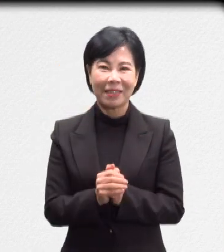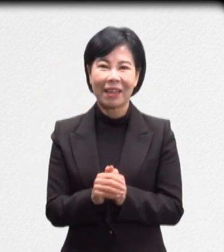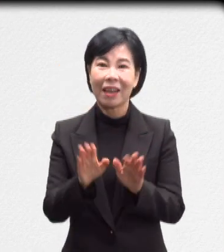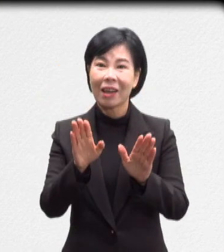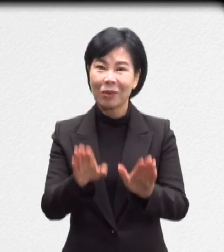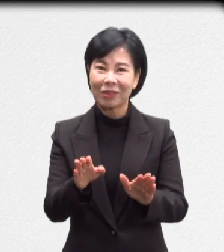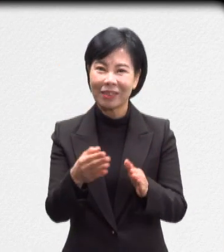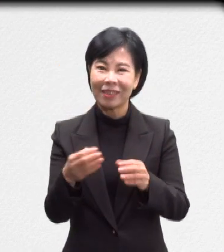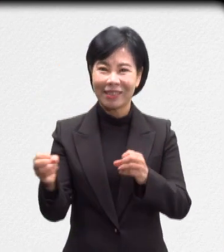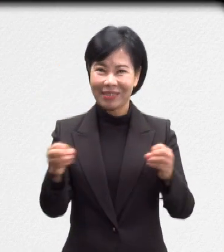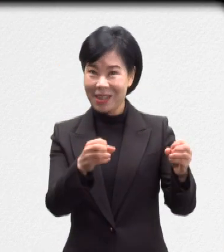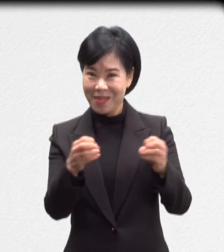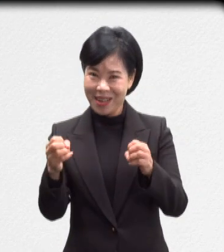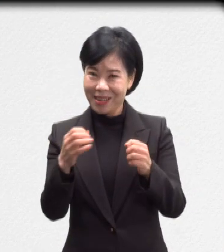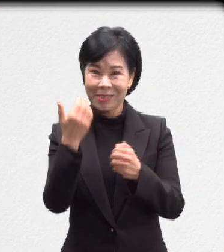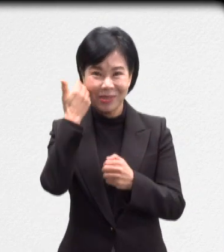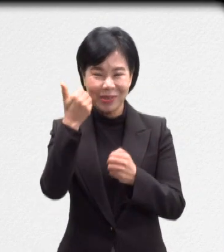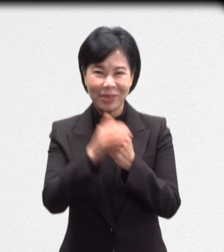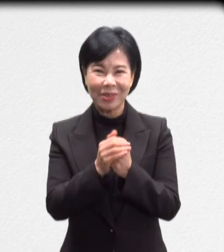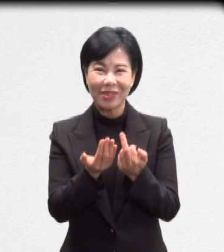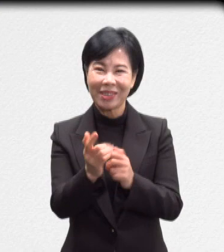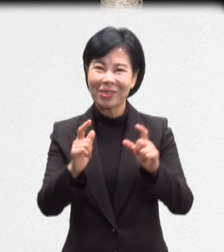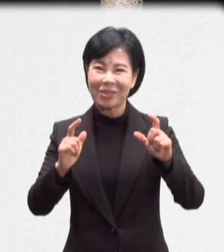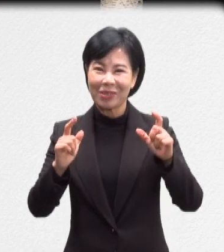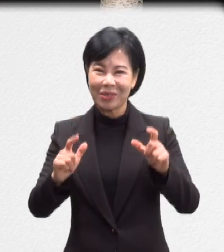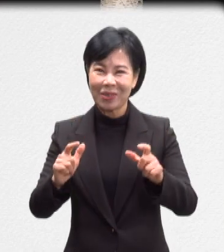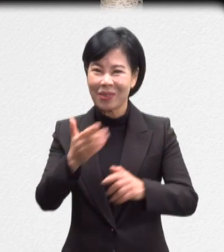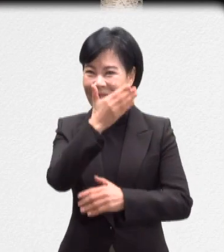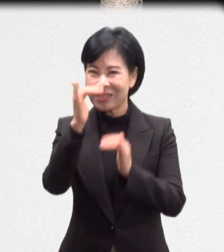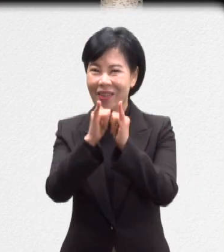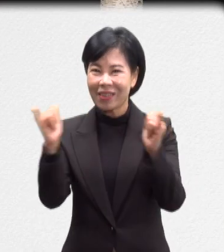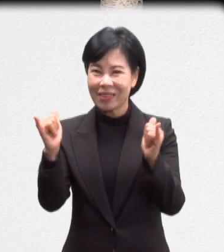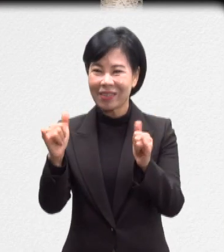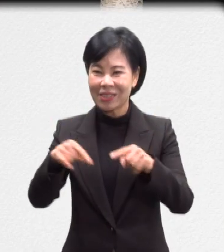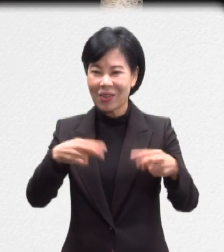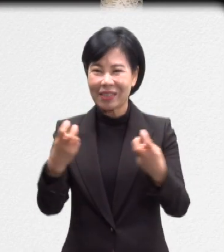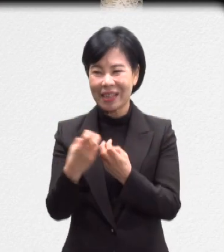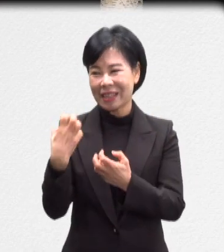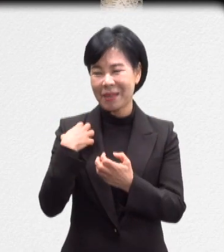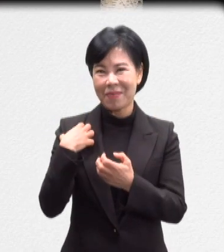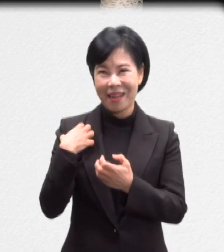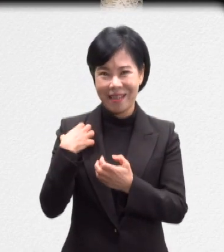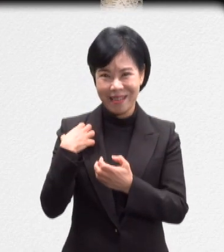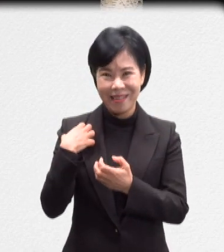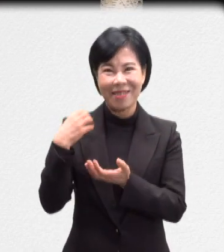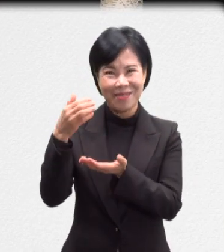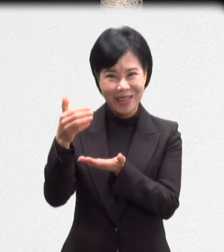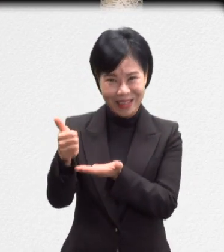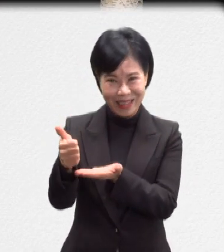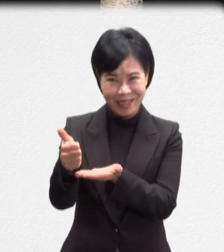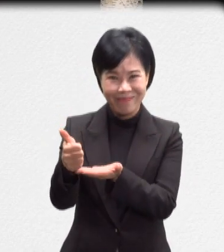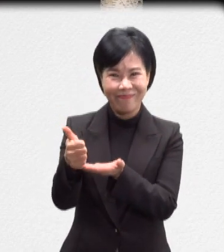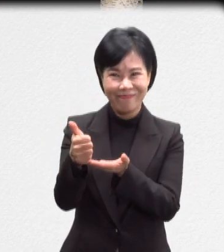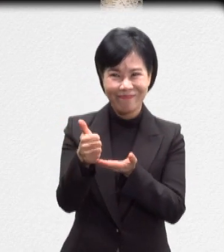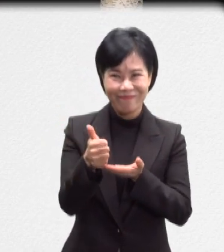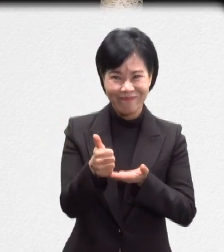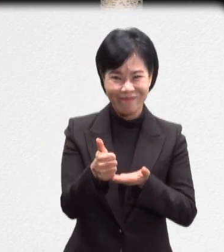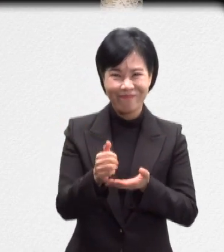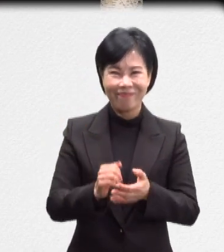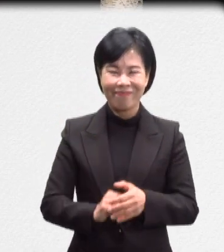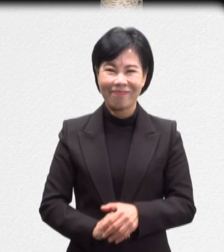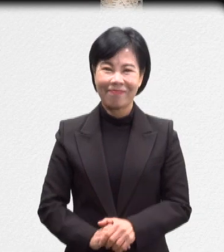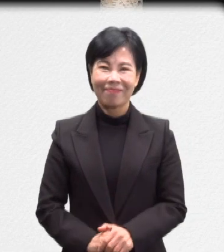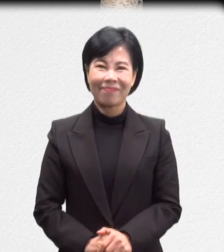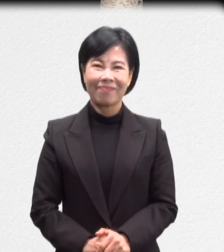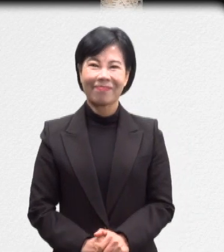오늘 함께 이야기를 나눠주실 제주특별자치도 청년정책 담당관 최성두 과장님 나오셨습니다. 예, 안녕하십니까. 청년정책